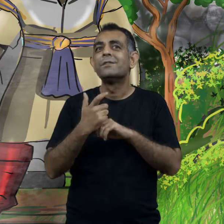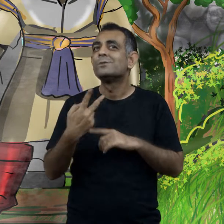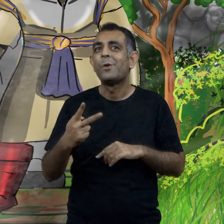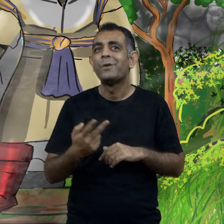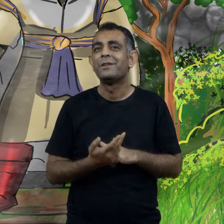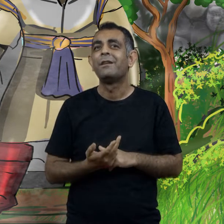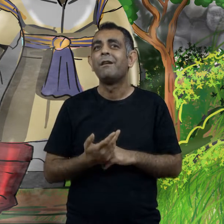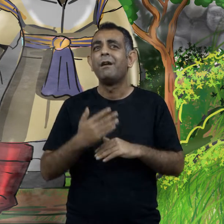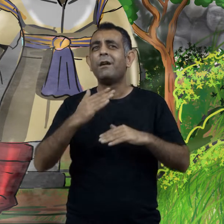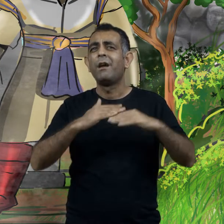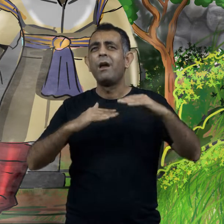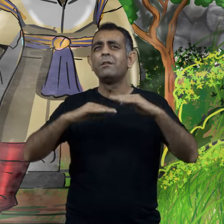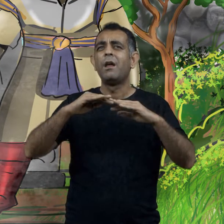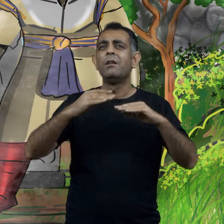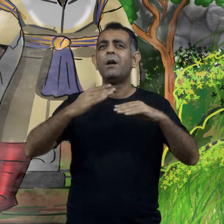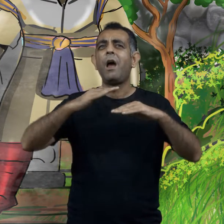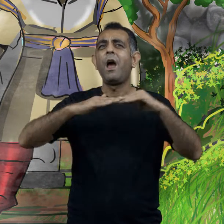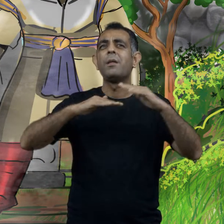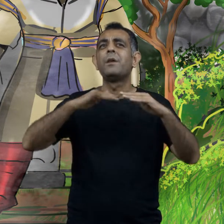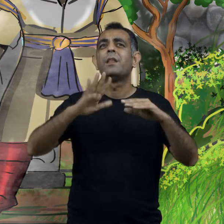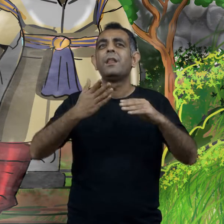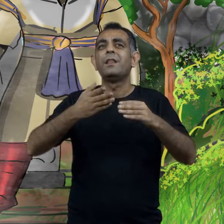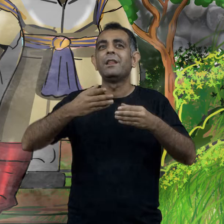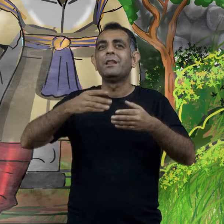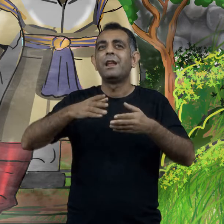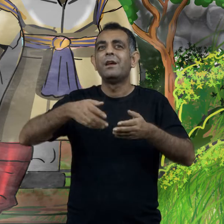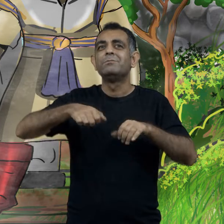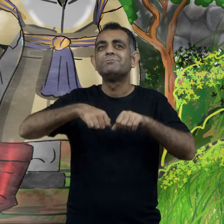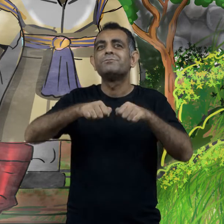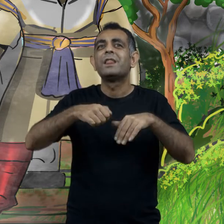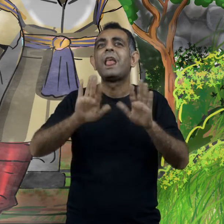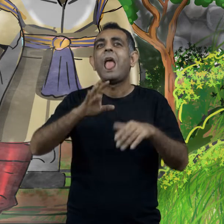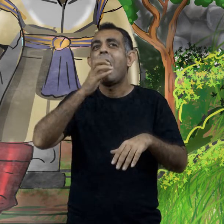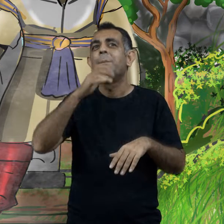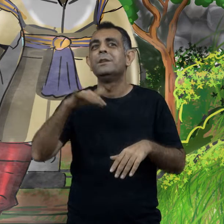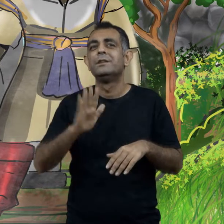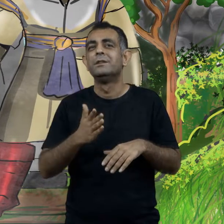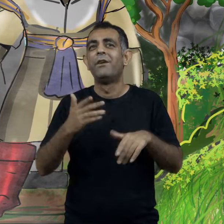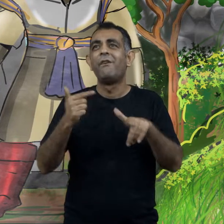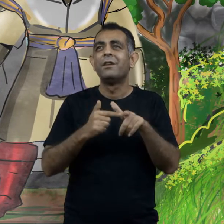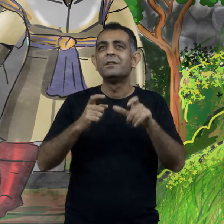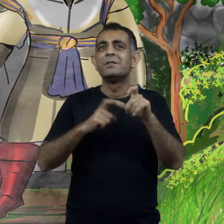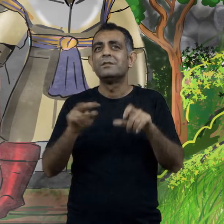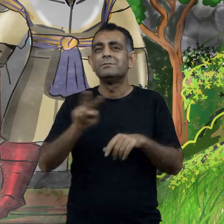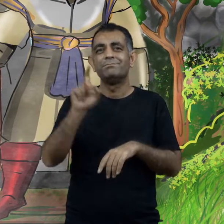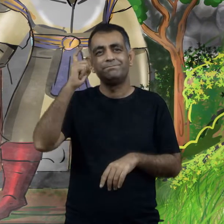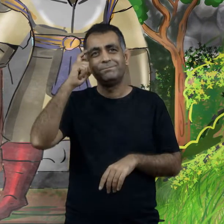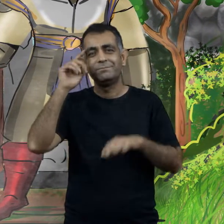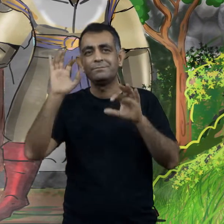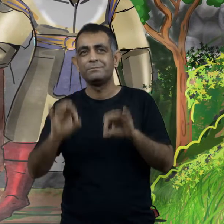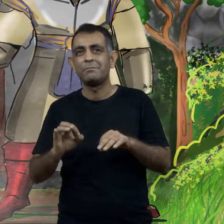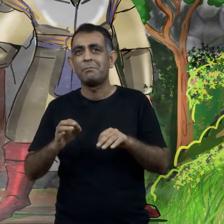sorunu sevgili muhafız. Kat kat katmer değil, yenir ama elma değil. Ferhat da Şirin